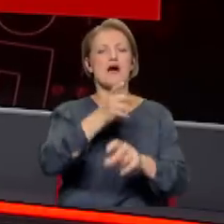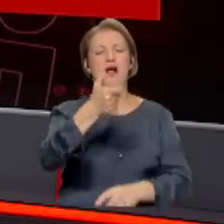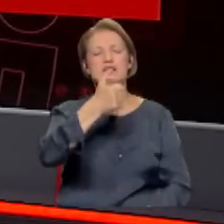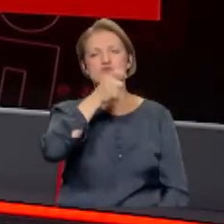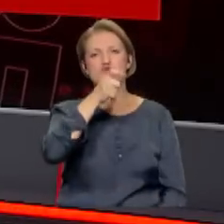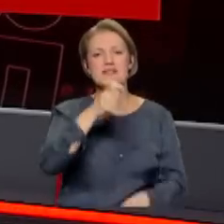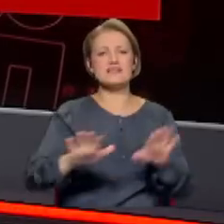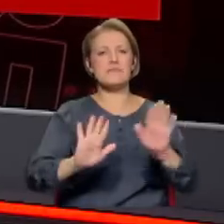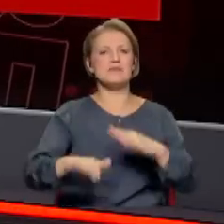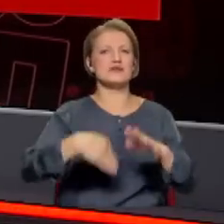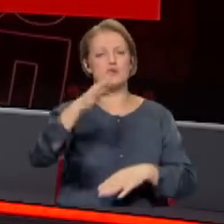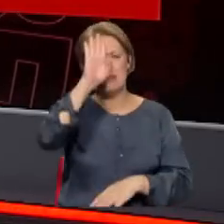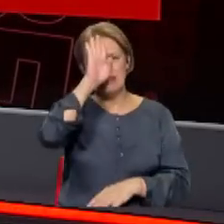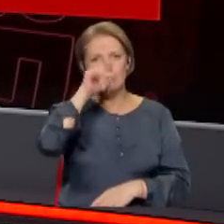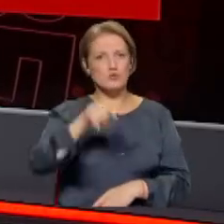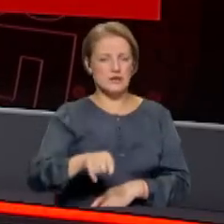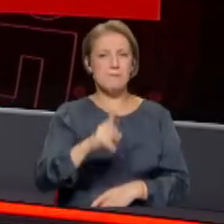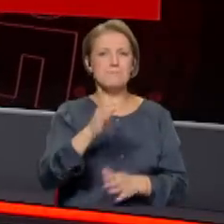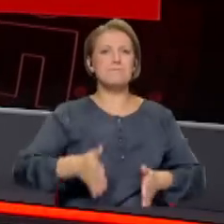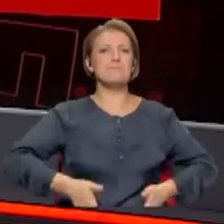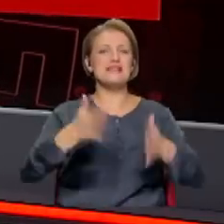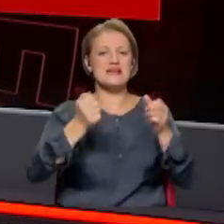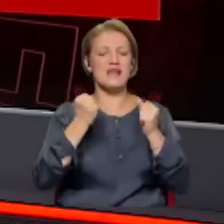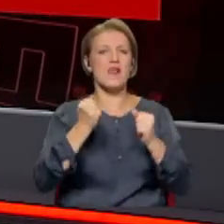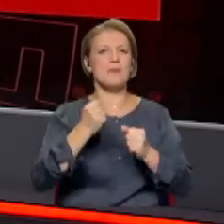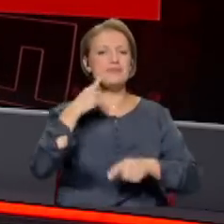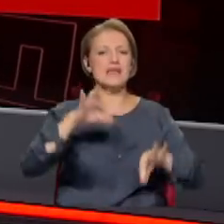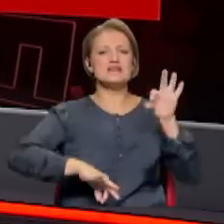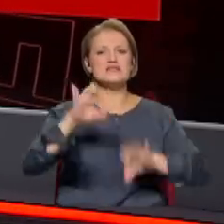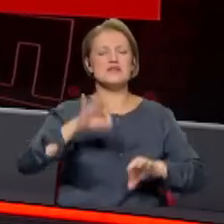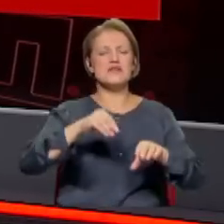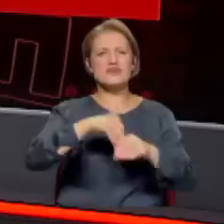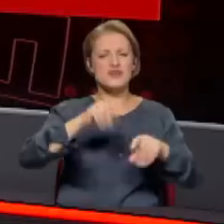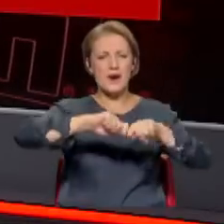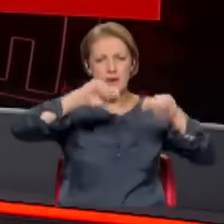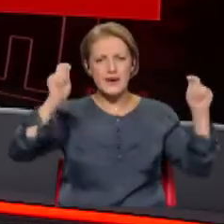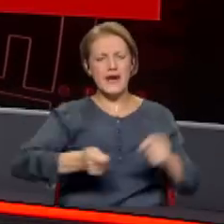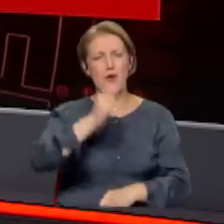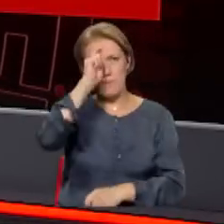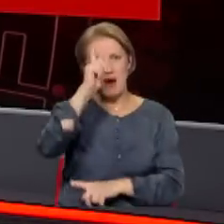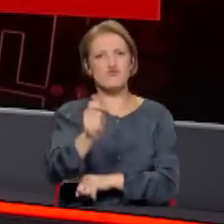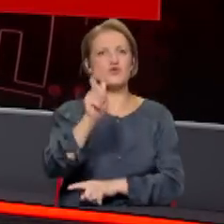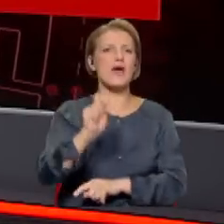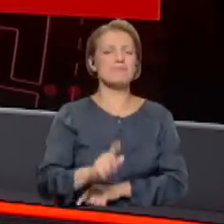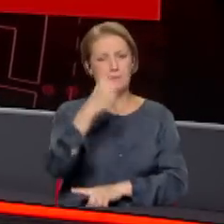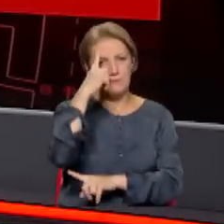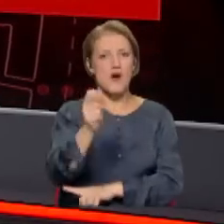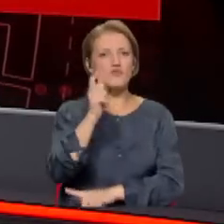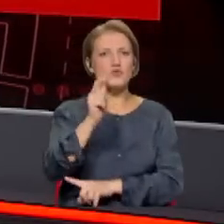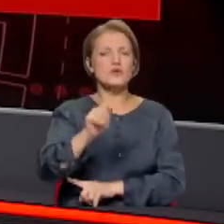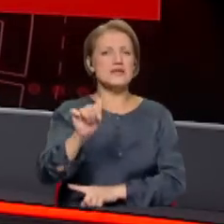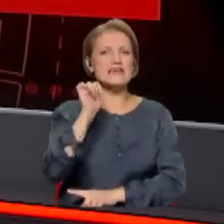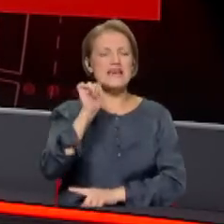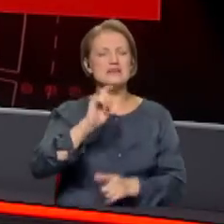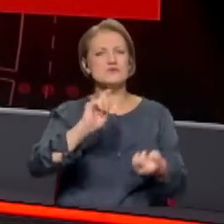Şubat depremlerinden sonra İstanbullular bina dayanıklılık testi için rekor sayıda başvuru yapmıştı. Başvurular da